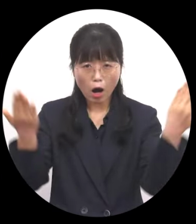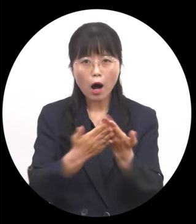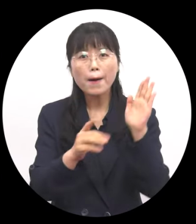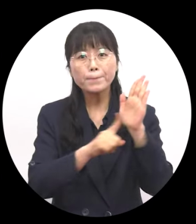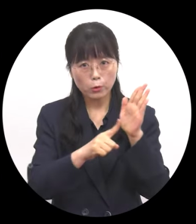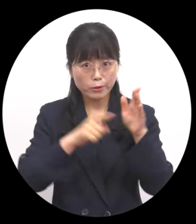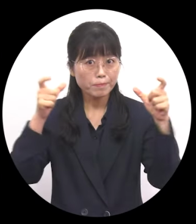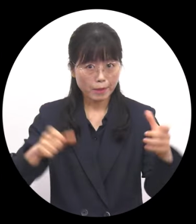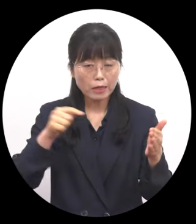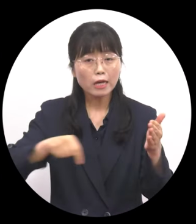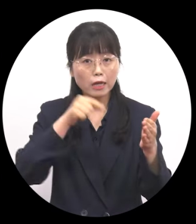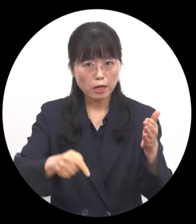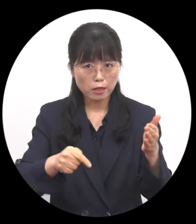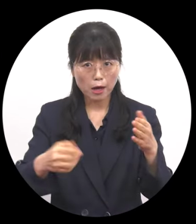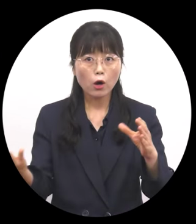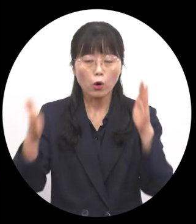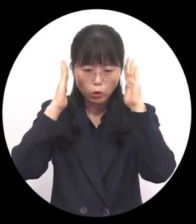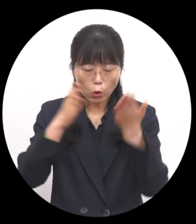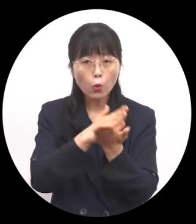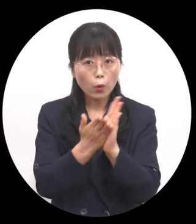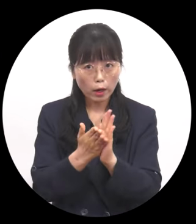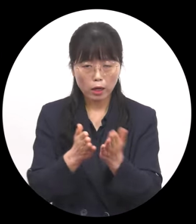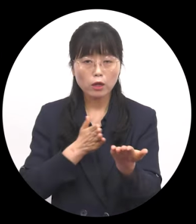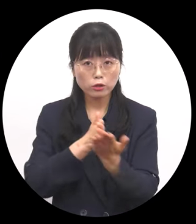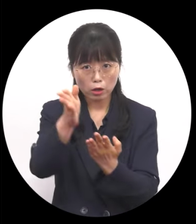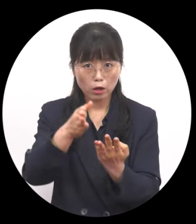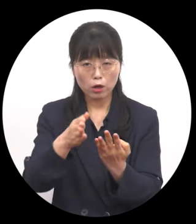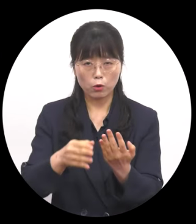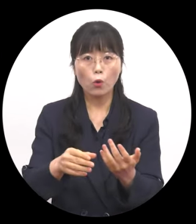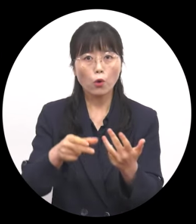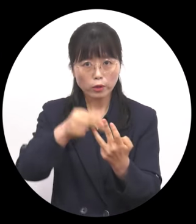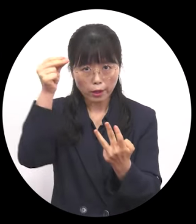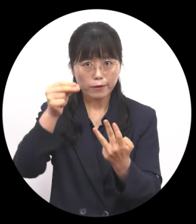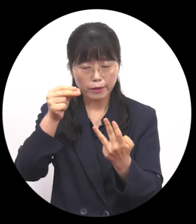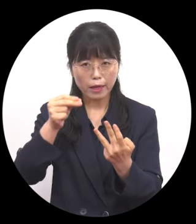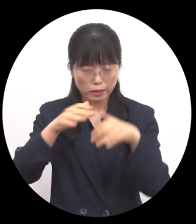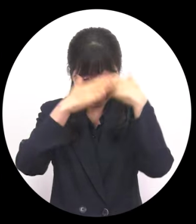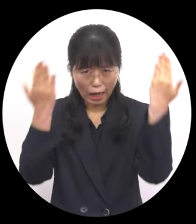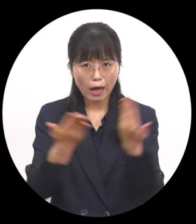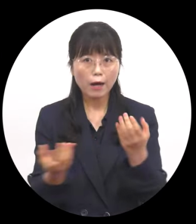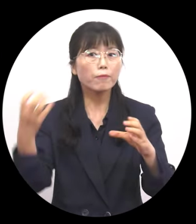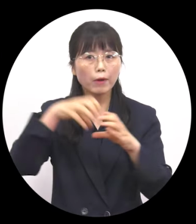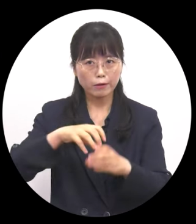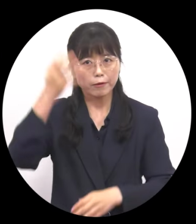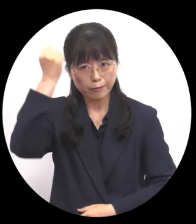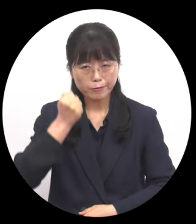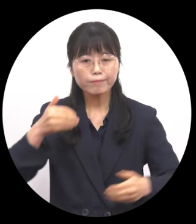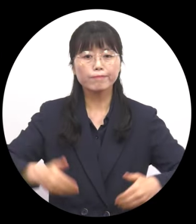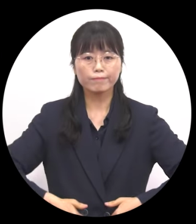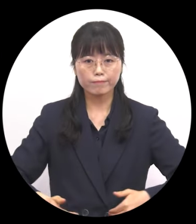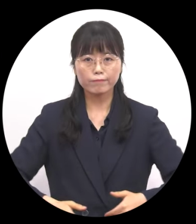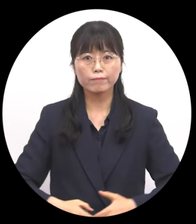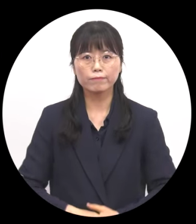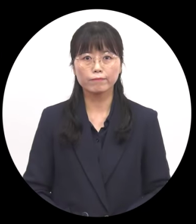모집 단위에서 반영 교과의 진로 선택 전 과목을 반영한다라고 기억하시면